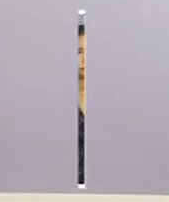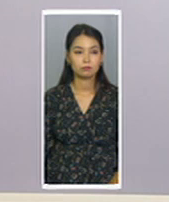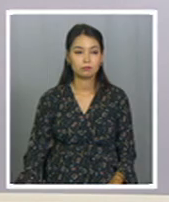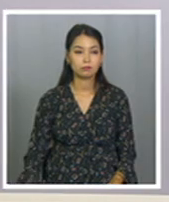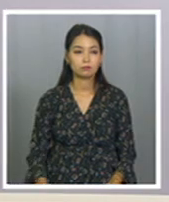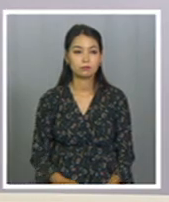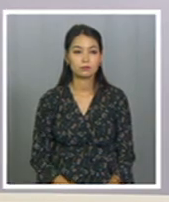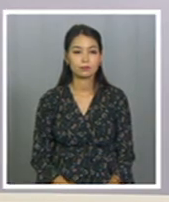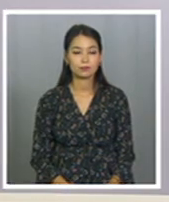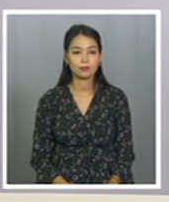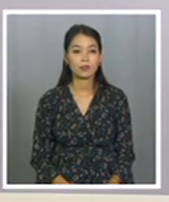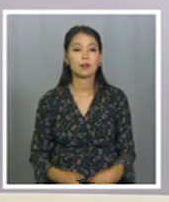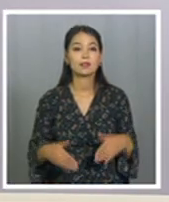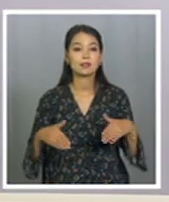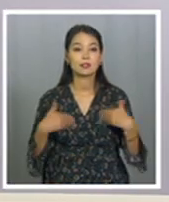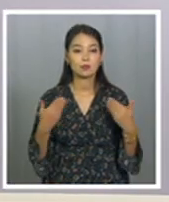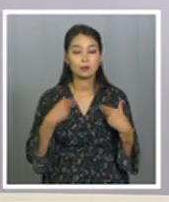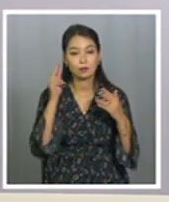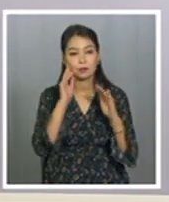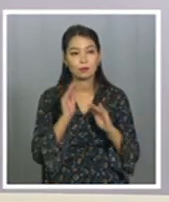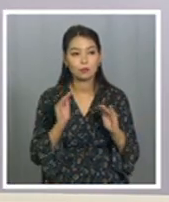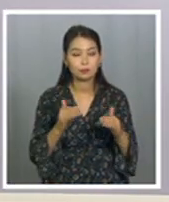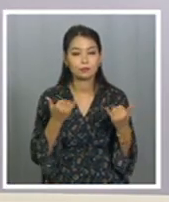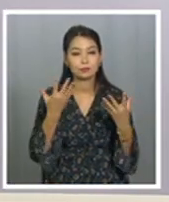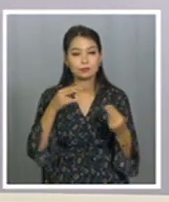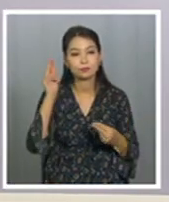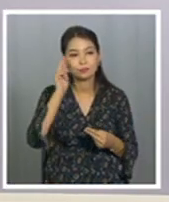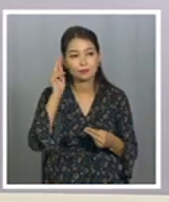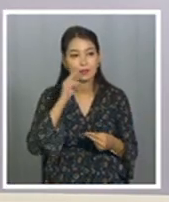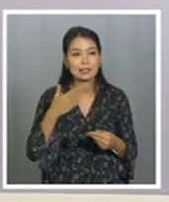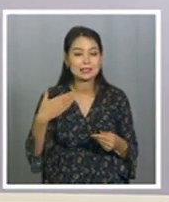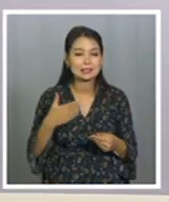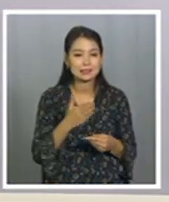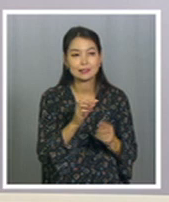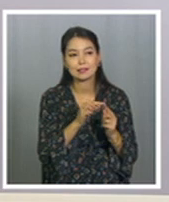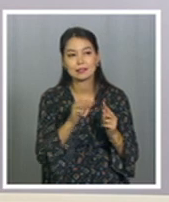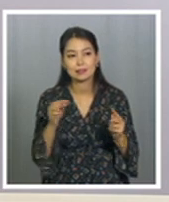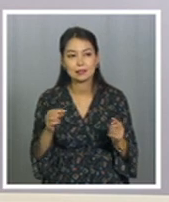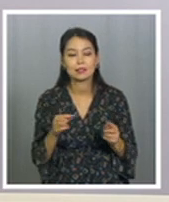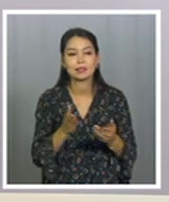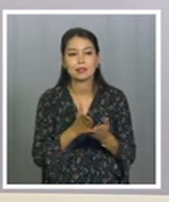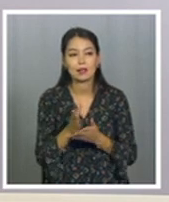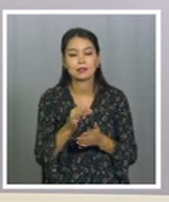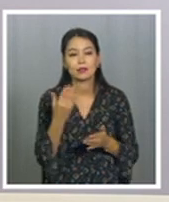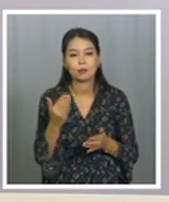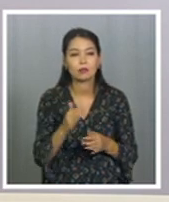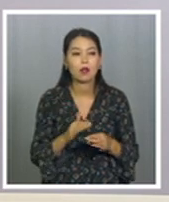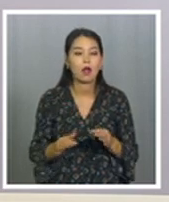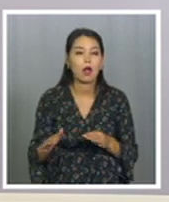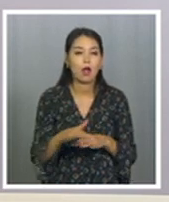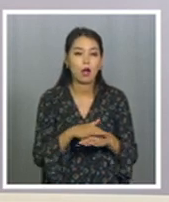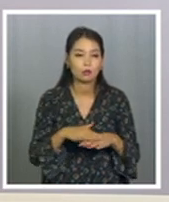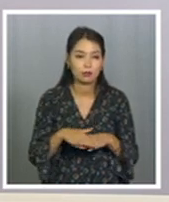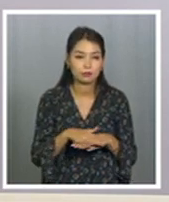Сәлеметсіздер ме, оқушылар? Бүгінгі сабағымыздың тақырыбы – қисық сызықты трапеция және оның ауданы.